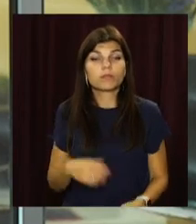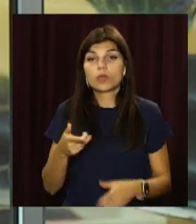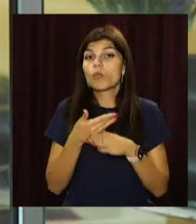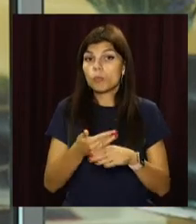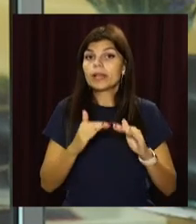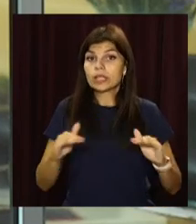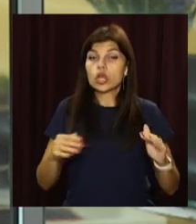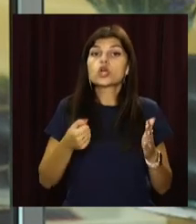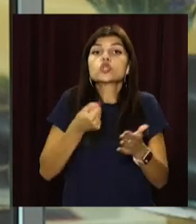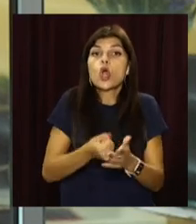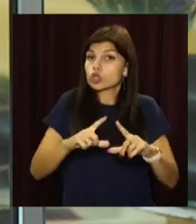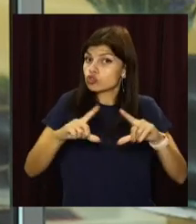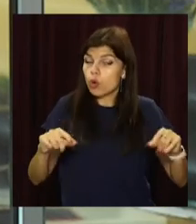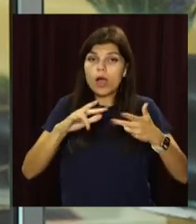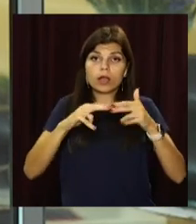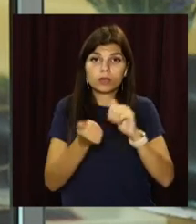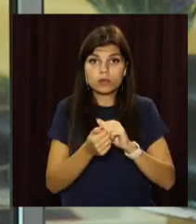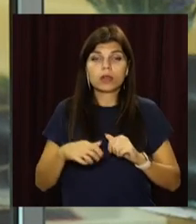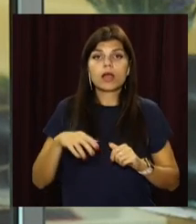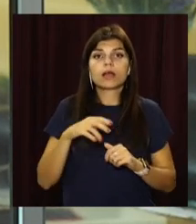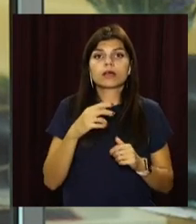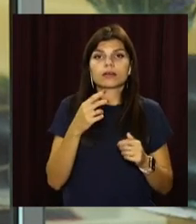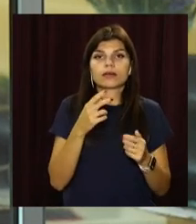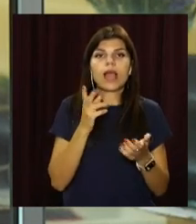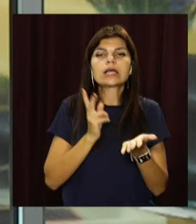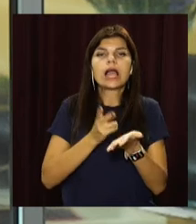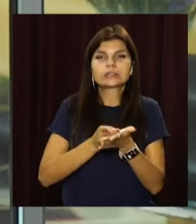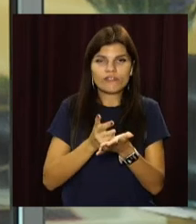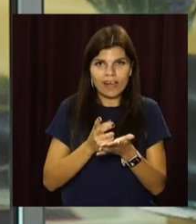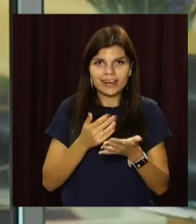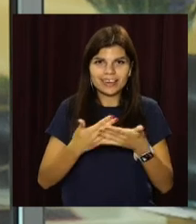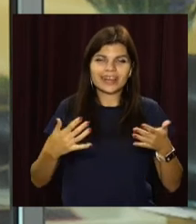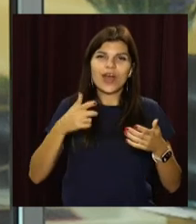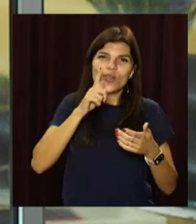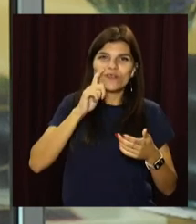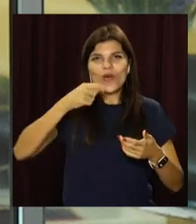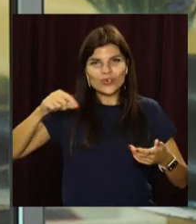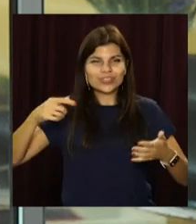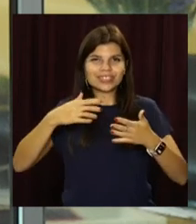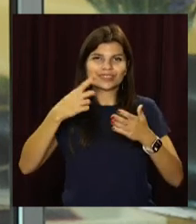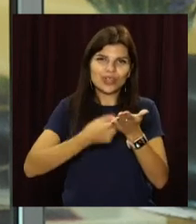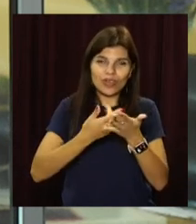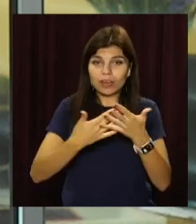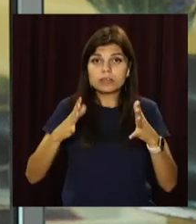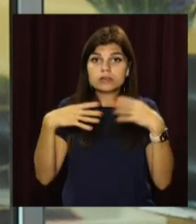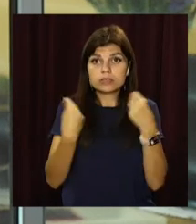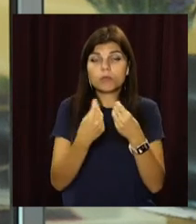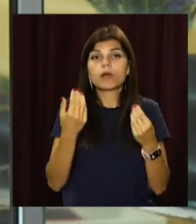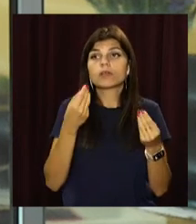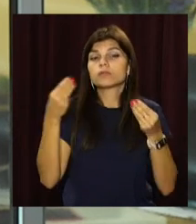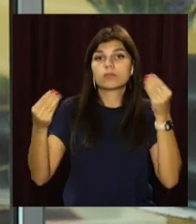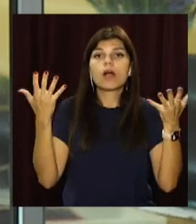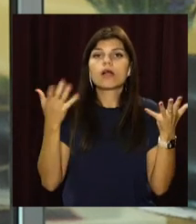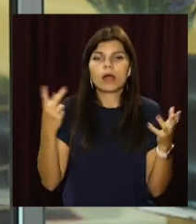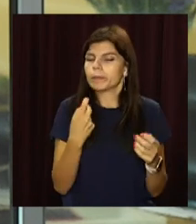Допомога дітям до школи. У Кам'янському канцтоварами забезпечили хлопчиків і дівчаток із майже 40 родин, які опинилися